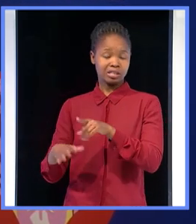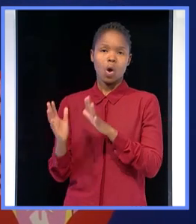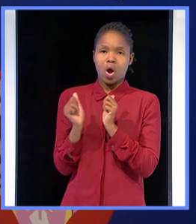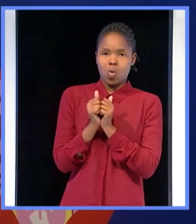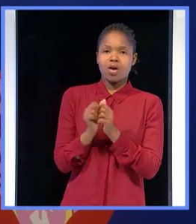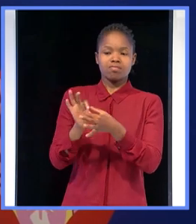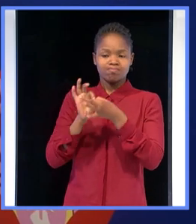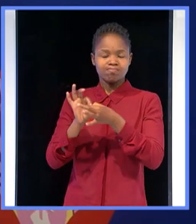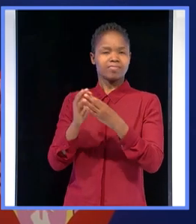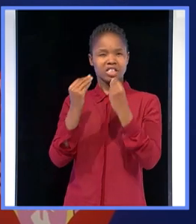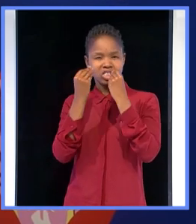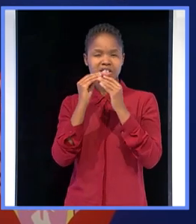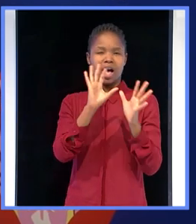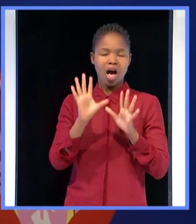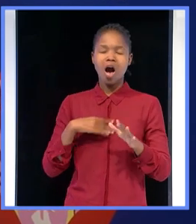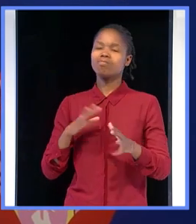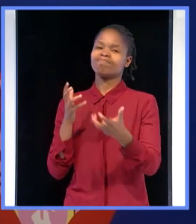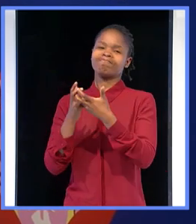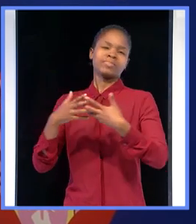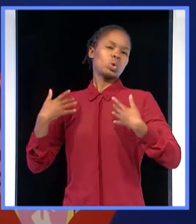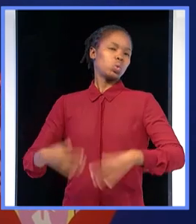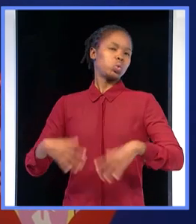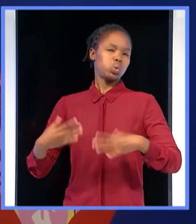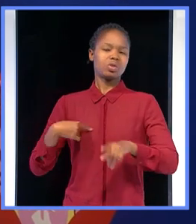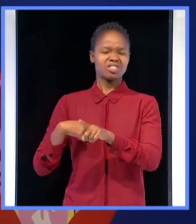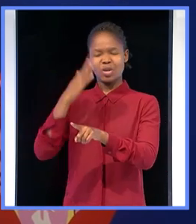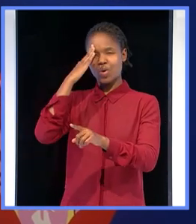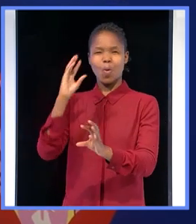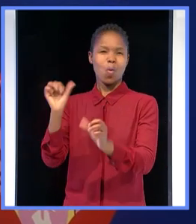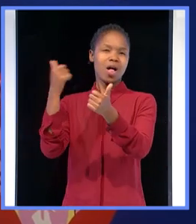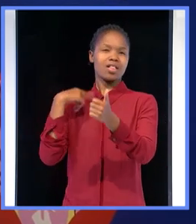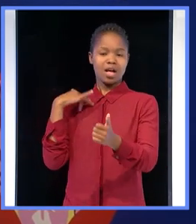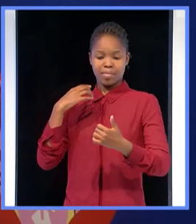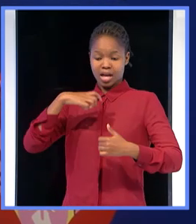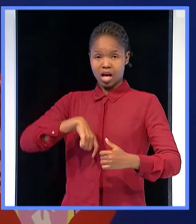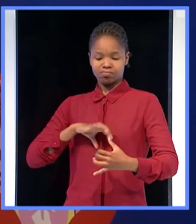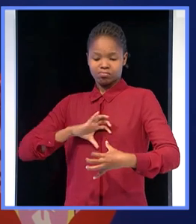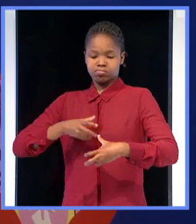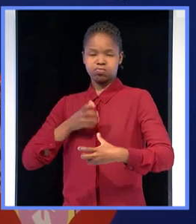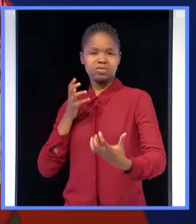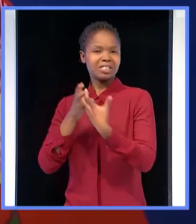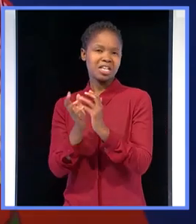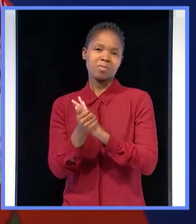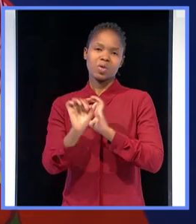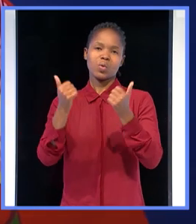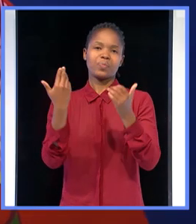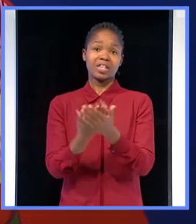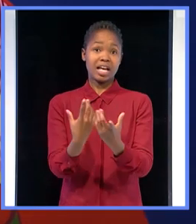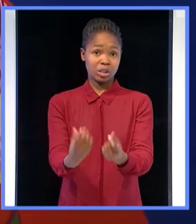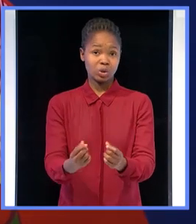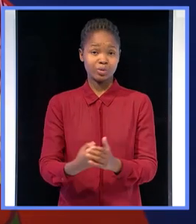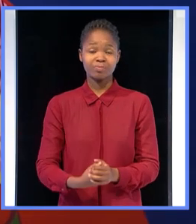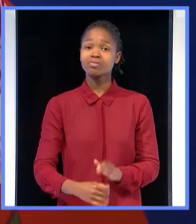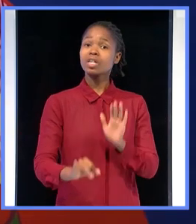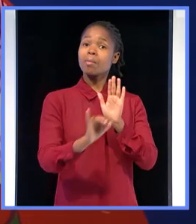worked a program out for me and everything. So yeah, it was. She know what I can do and so yeah. Ek het 'n